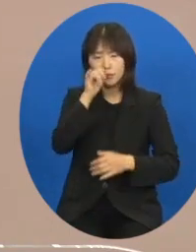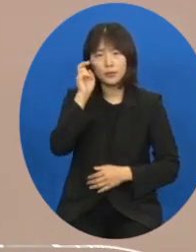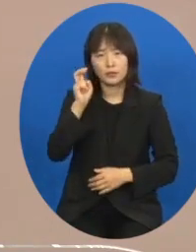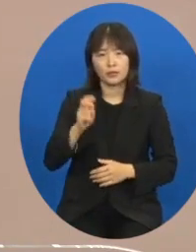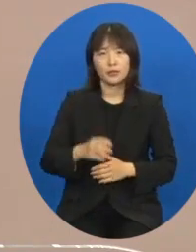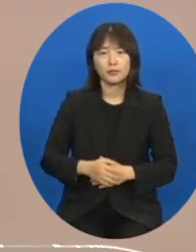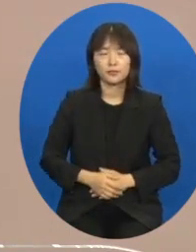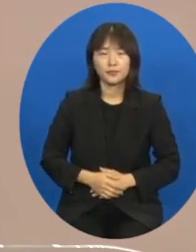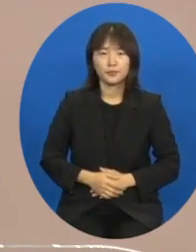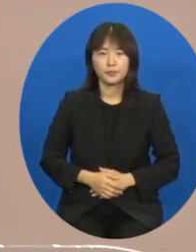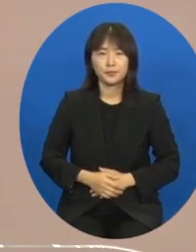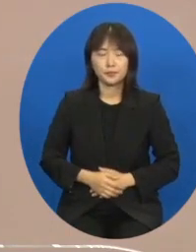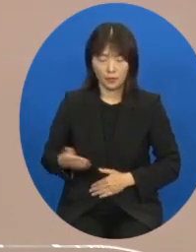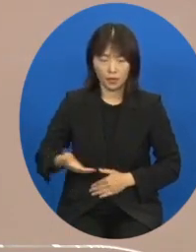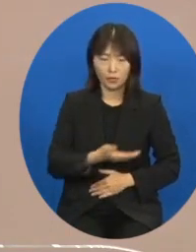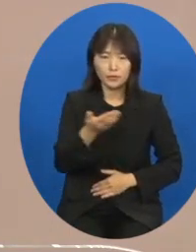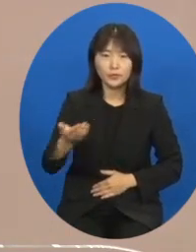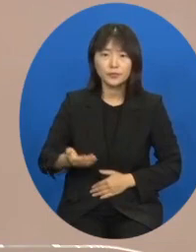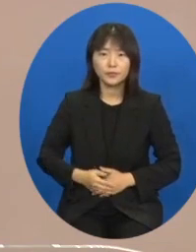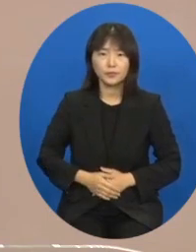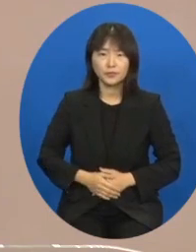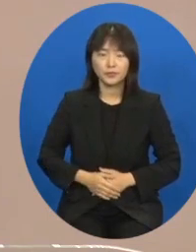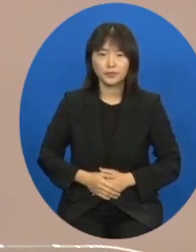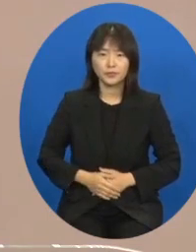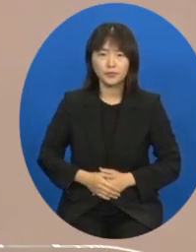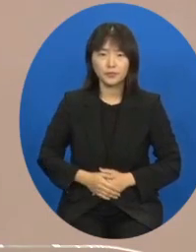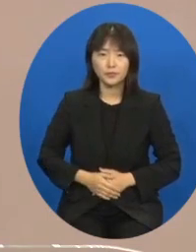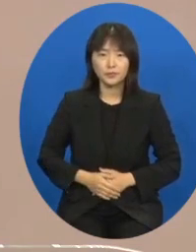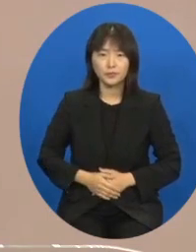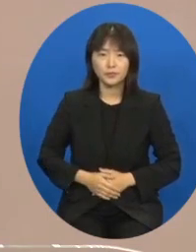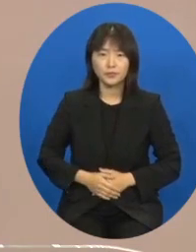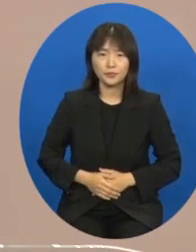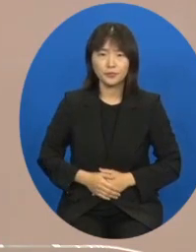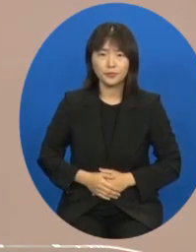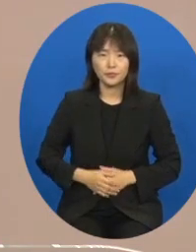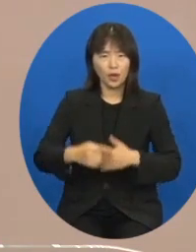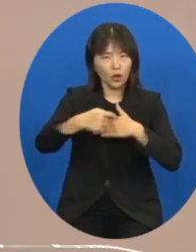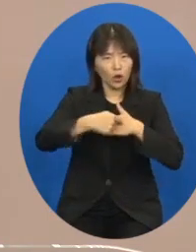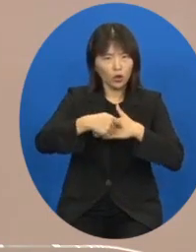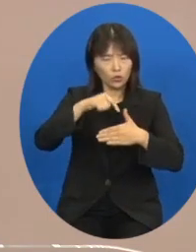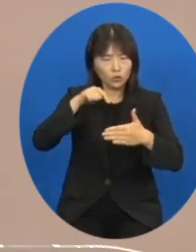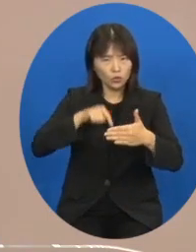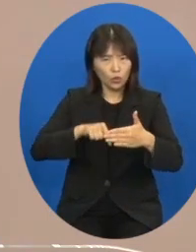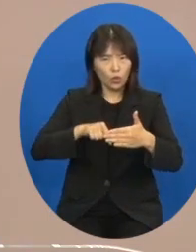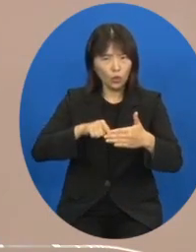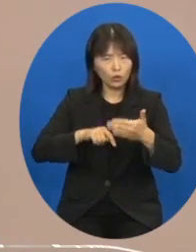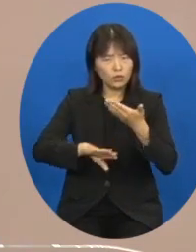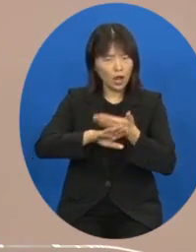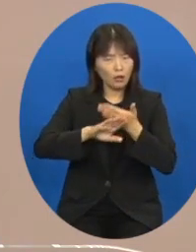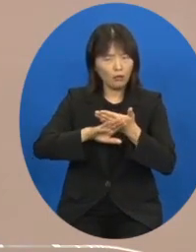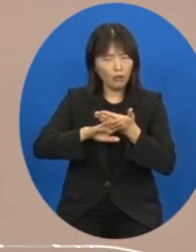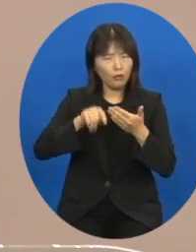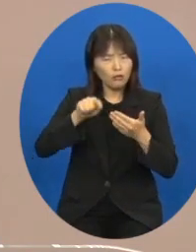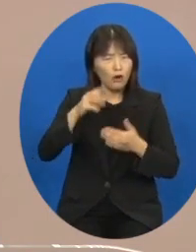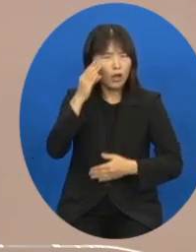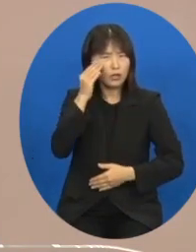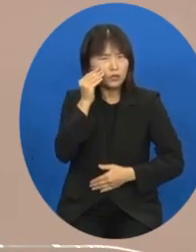거예요. 우리가 어느덧 겉과 속이 다른 것에 익숙해져 있는